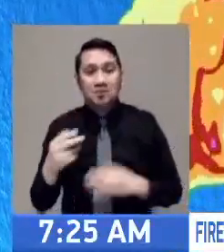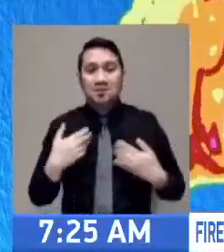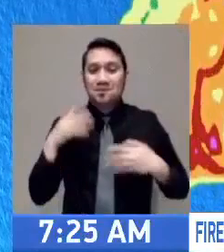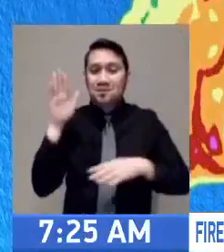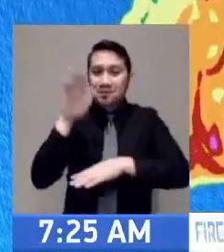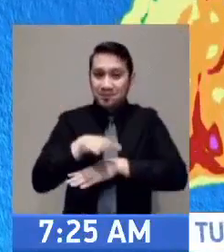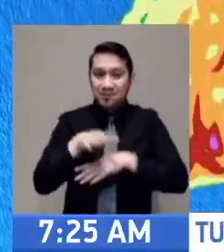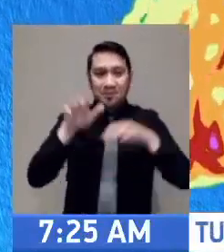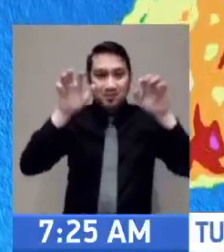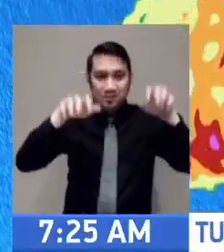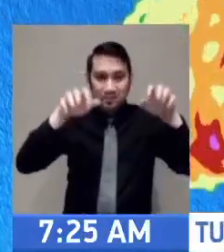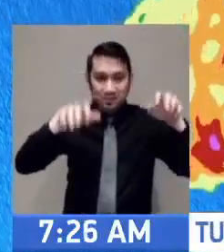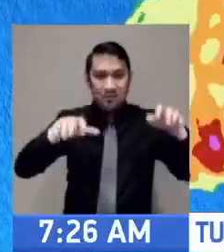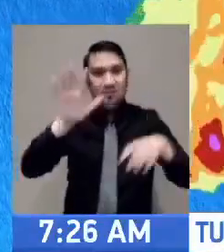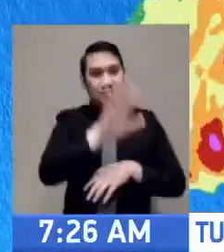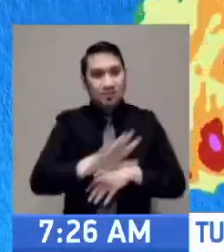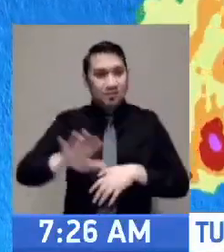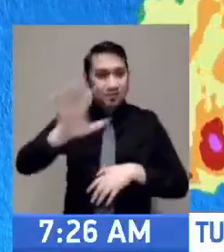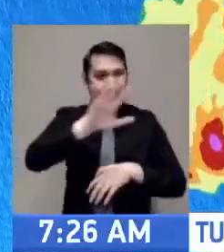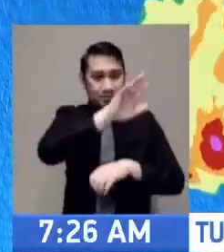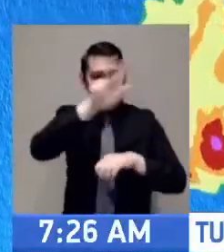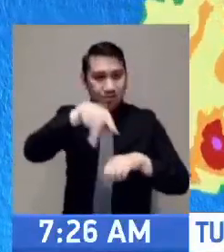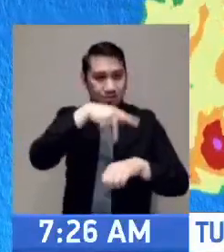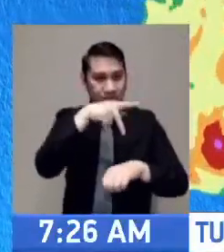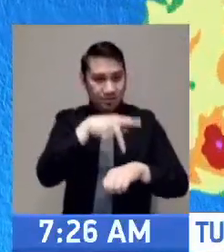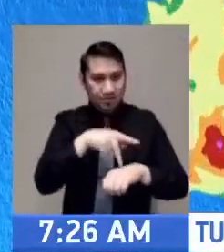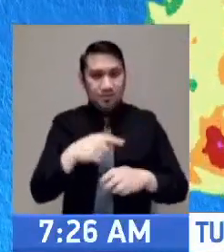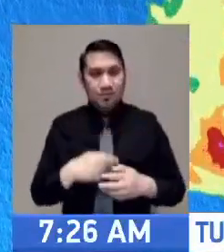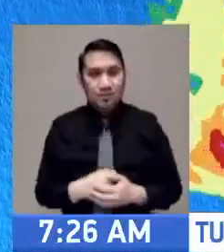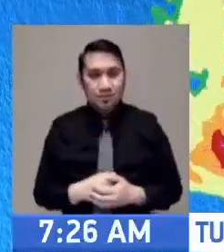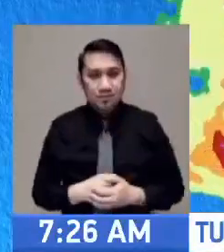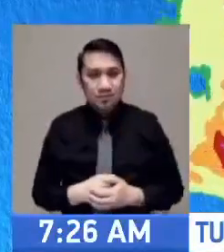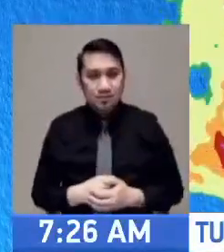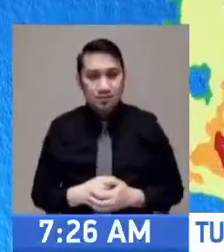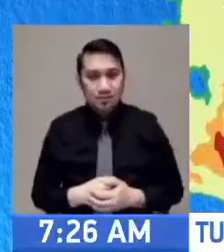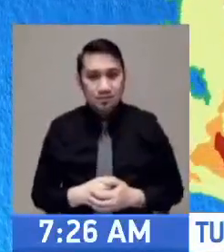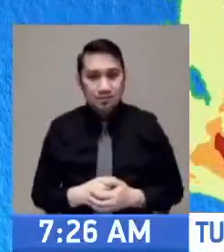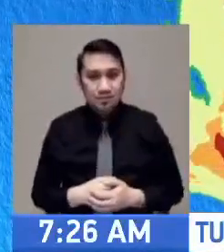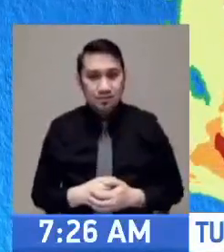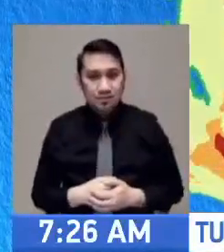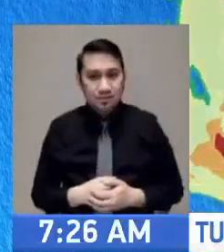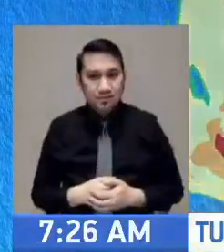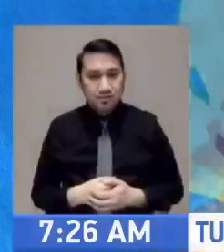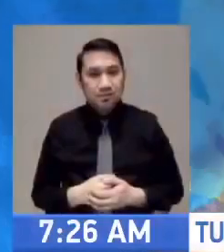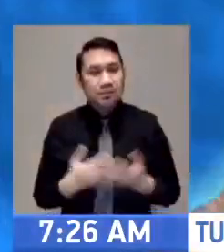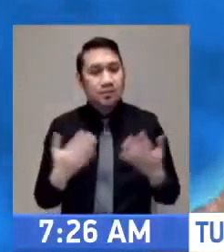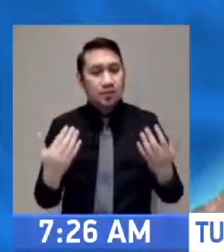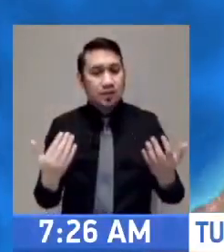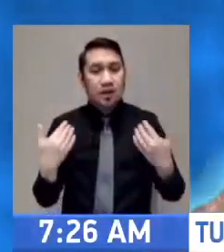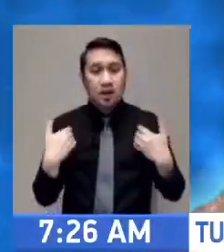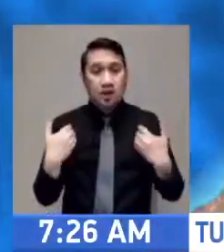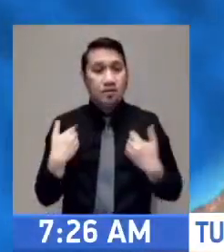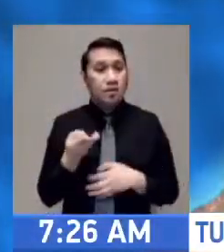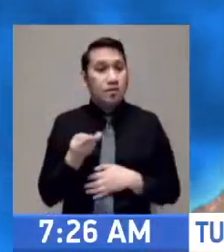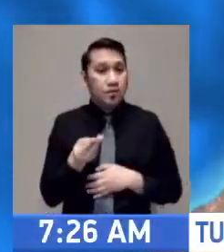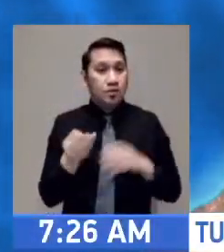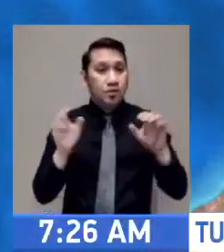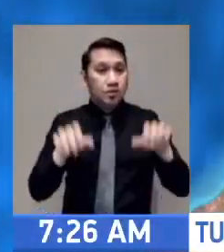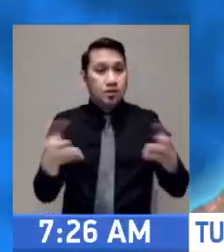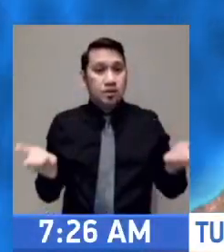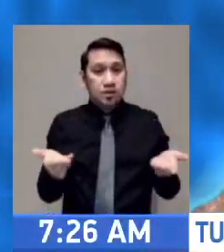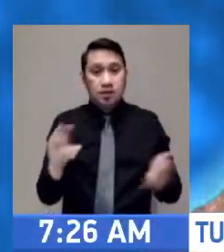pang panig na bansa base sa rainfall forecast ng Metro Weather. Mababa naman ang tsansa ng ulan dito sa Metro Manila.